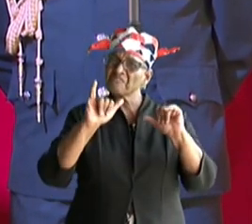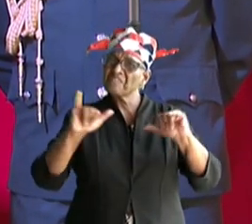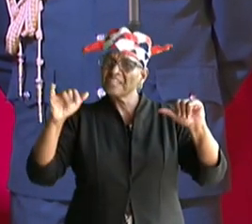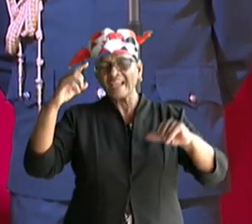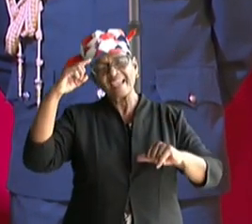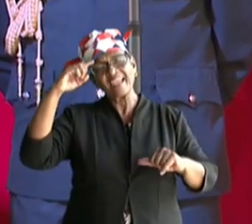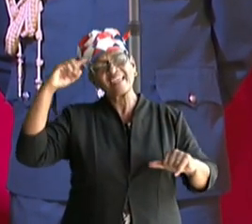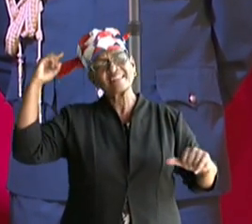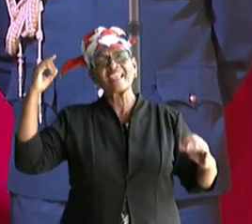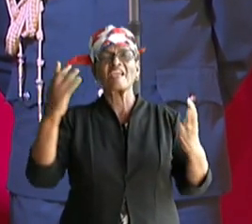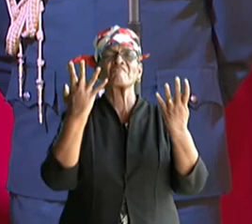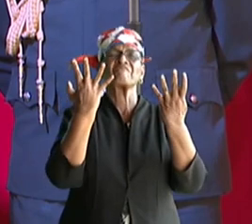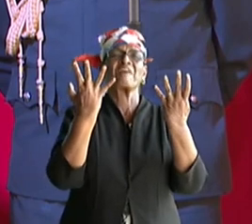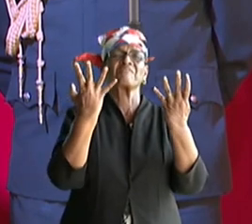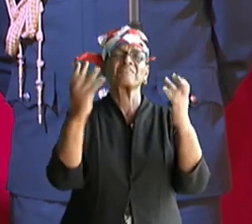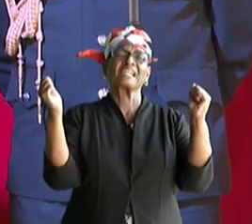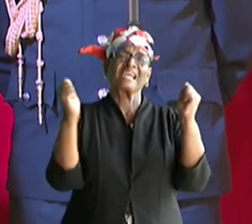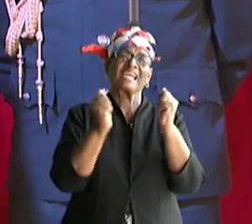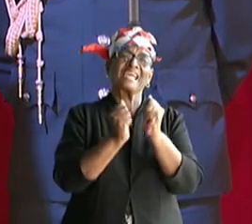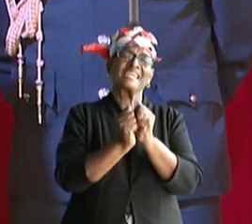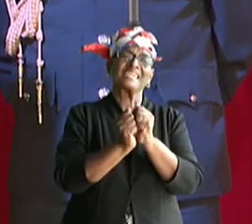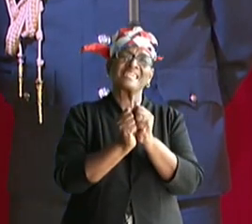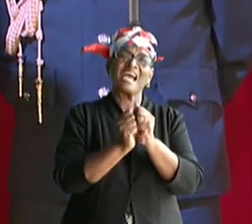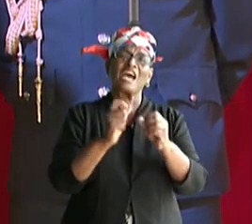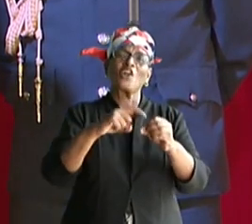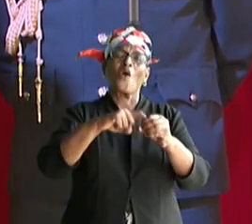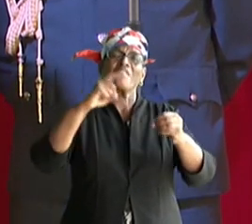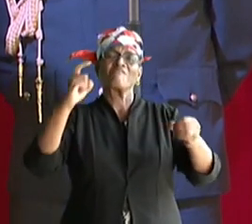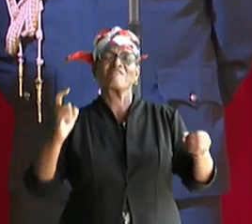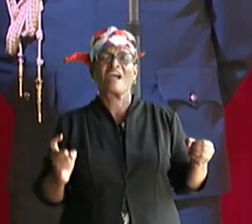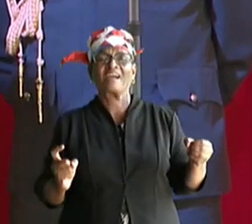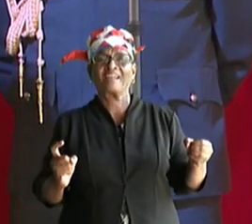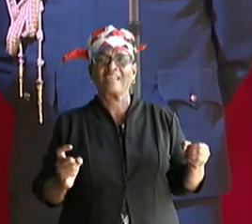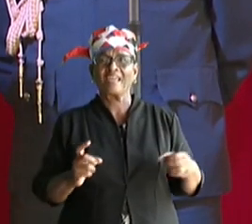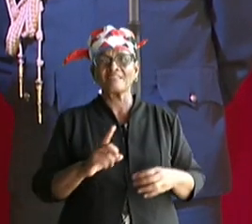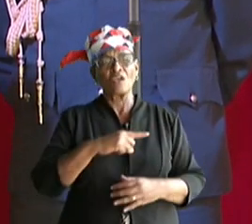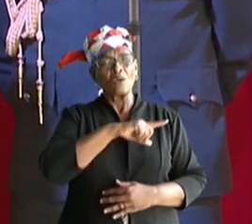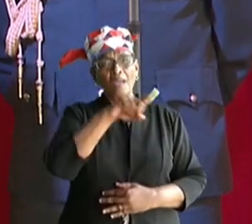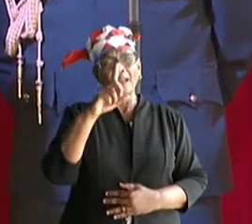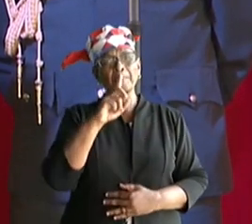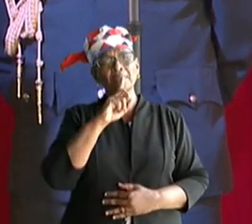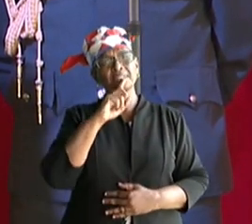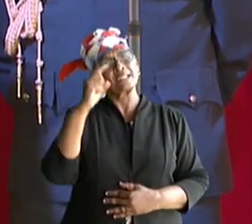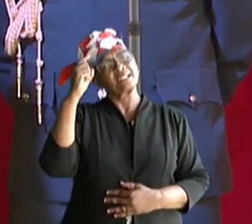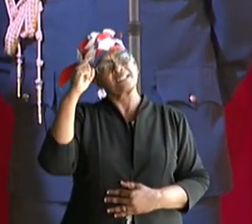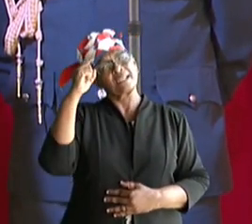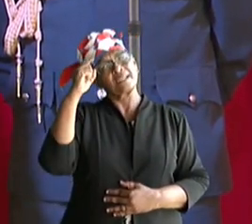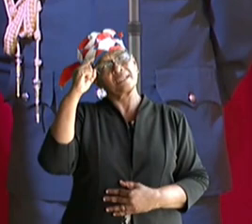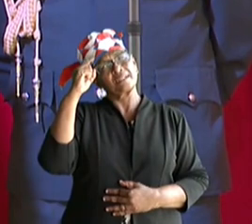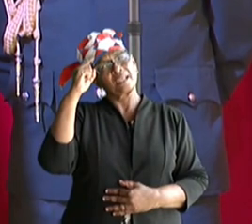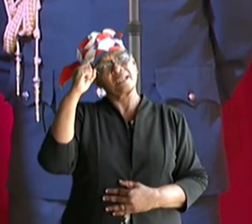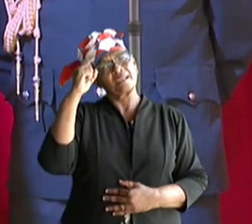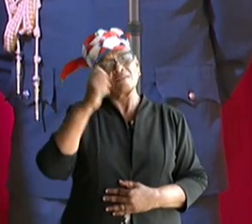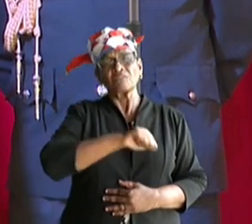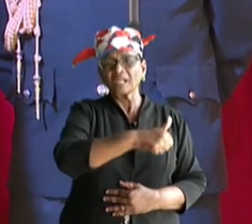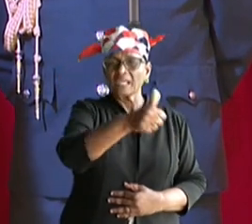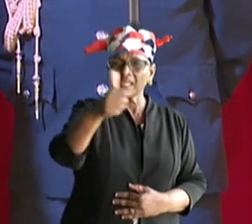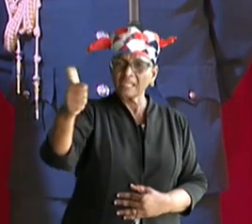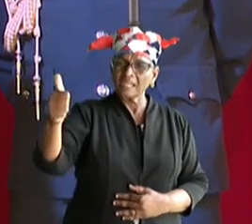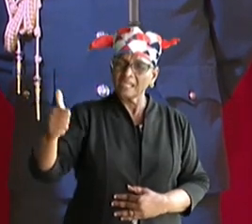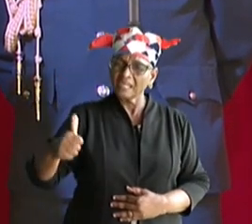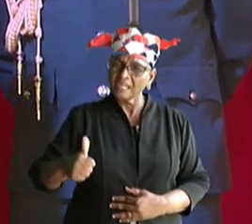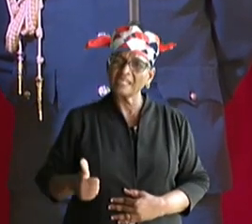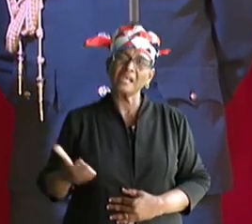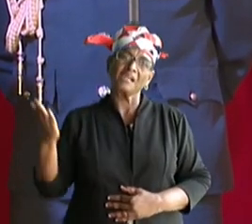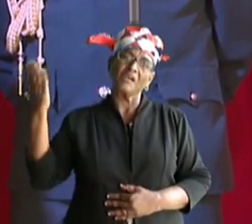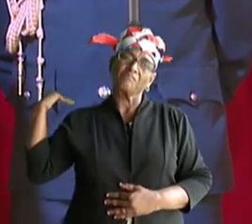van 45 jaar onafhankelijkheid staan we ook stil bij allen die zich hebben gegeven voor ons land. Vanaf de